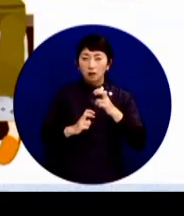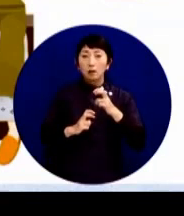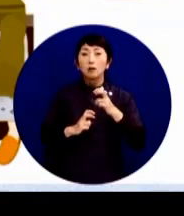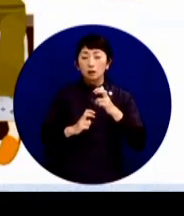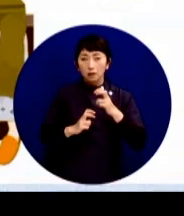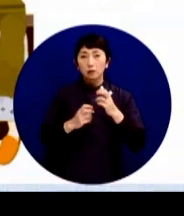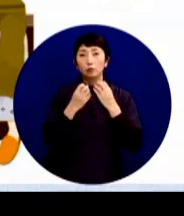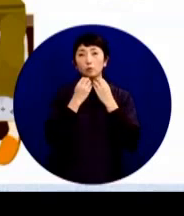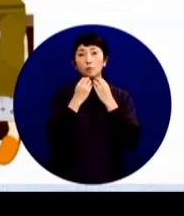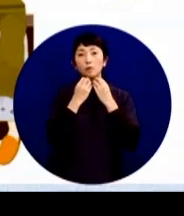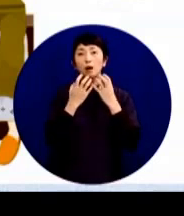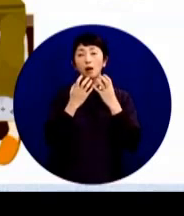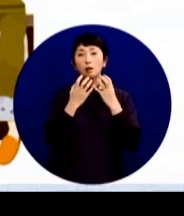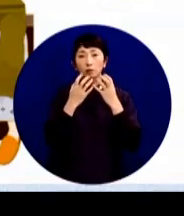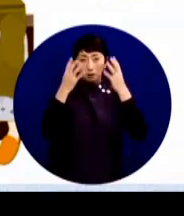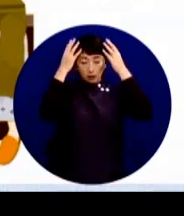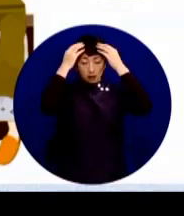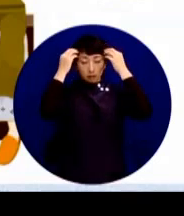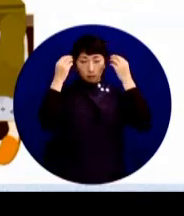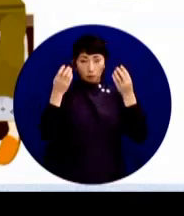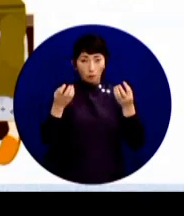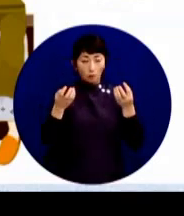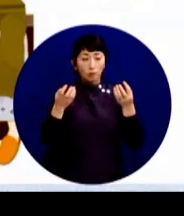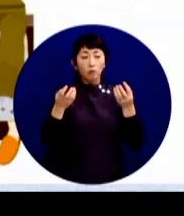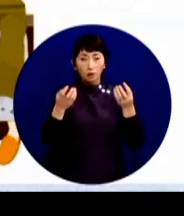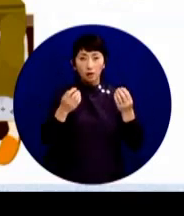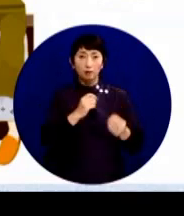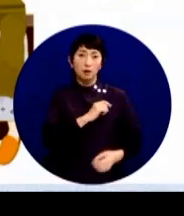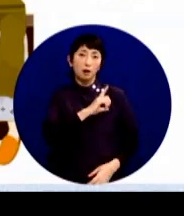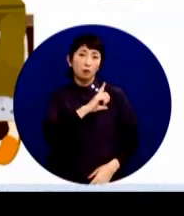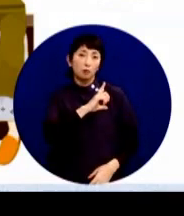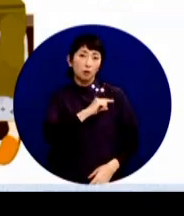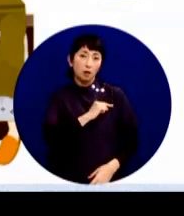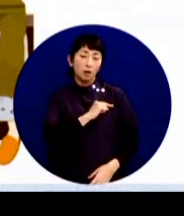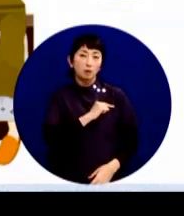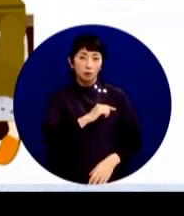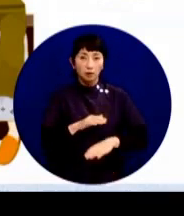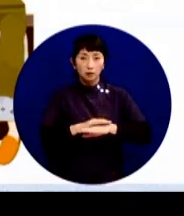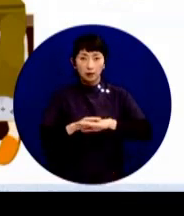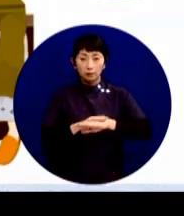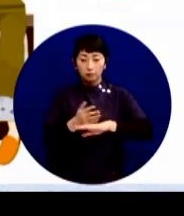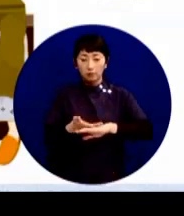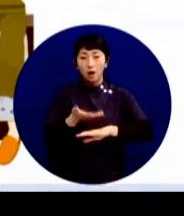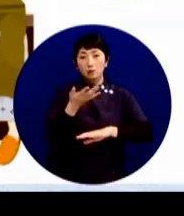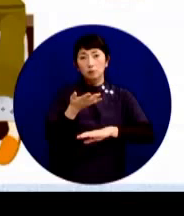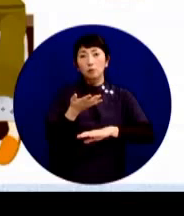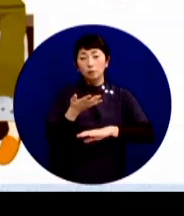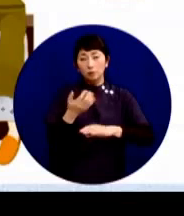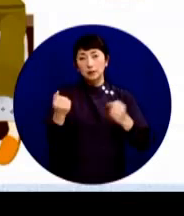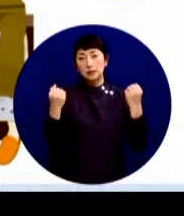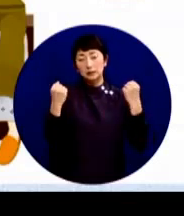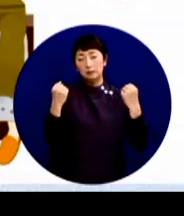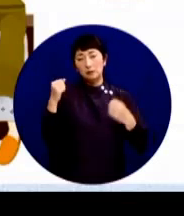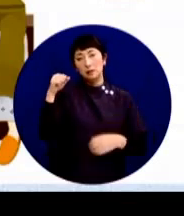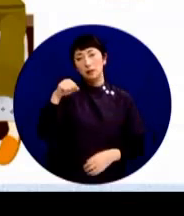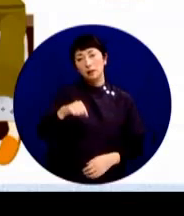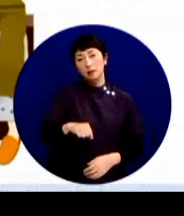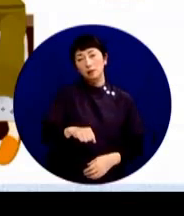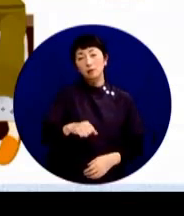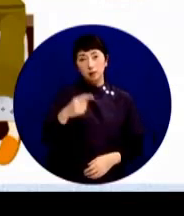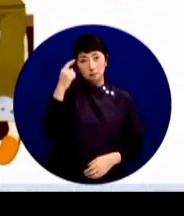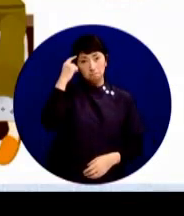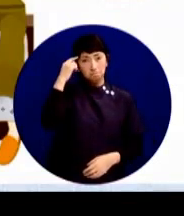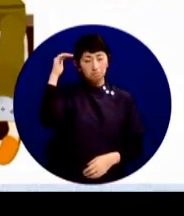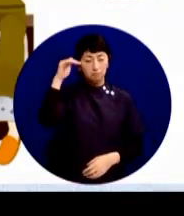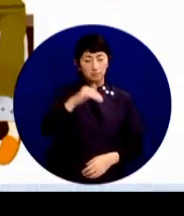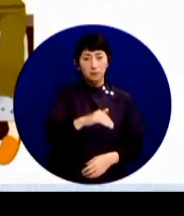元の腫れ、脱毛、体温低下、皮膚乾燥、筋力低下、思考力低下、